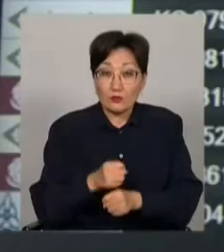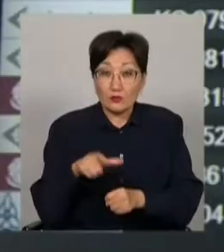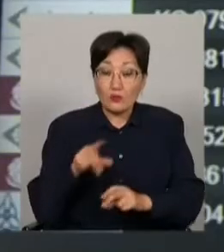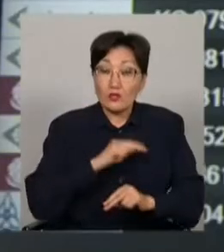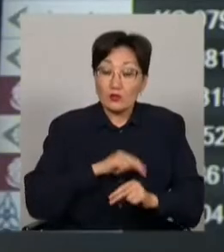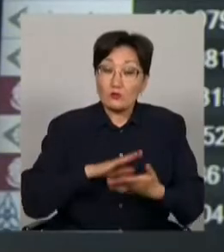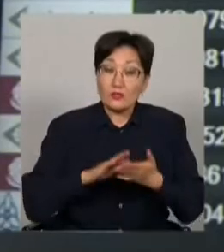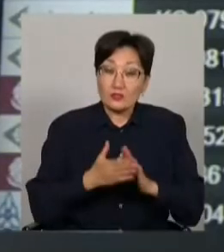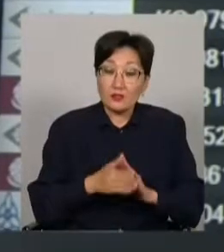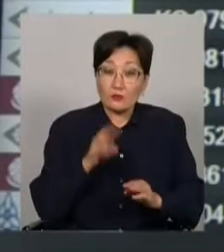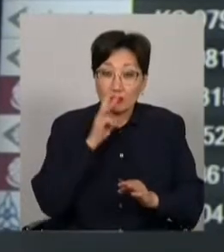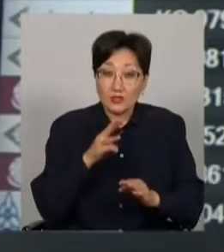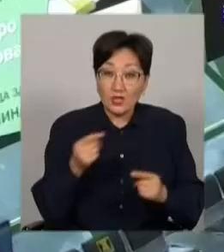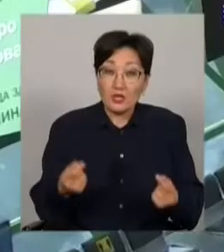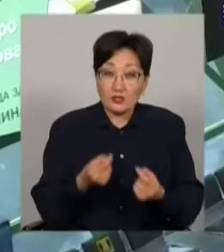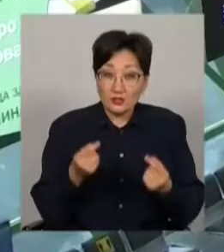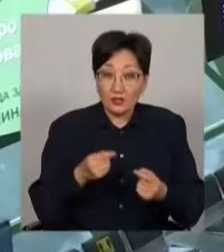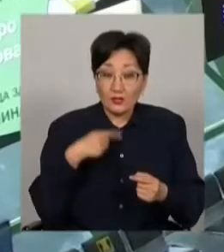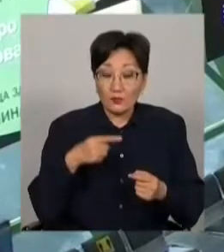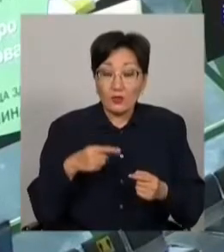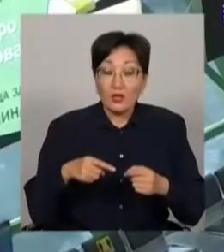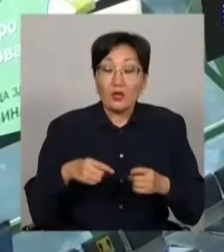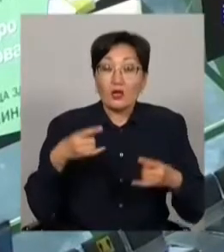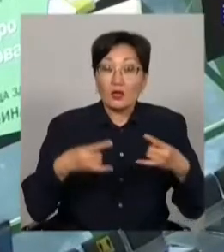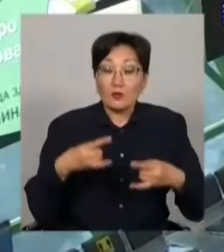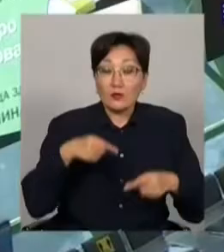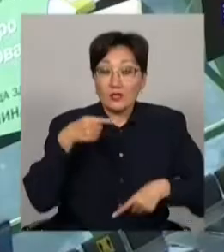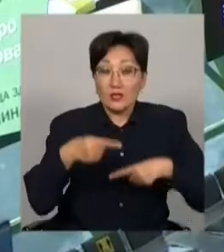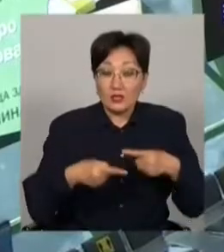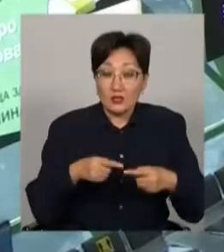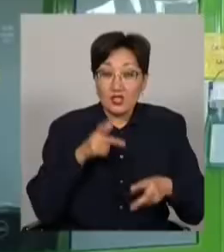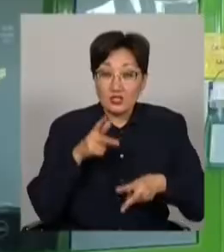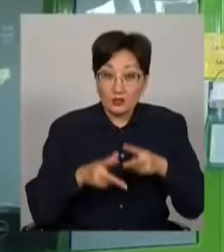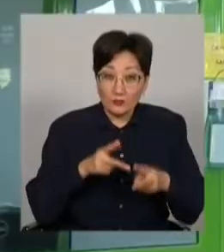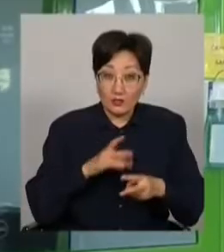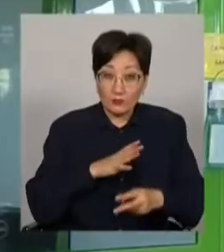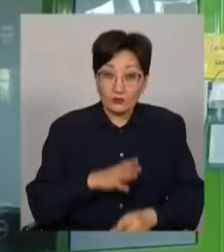жұмыс жағдайына, жалақыларының аздығын айтып, бұқаралық ақпарат құралдарына шағымданған болатын.